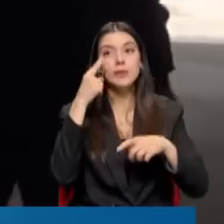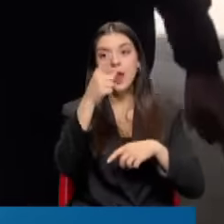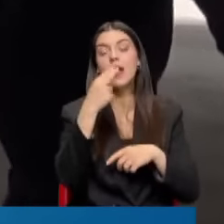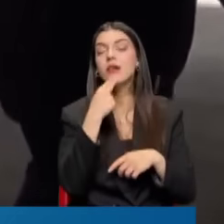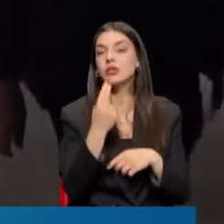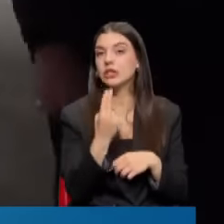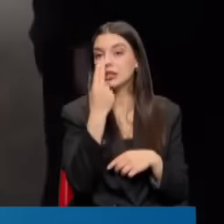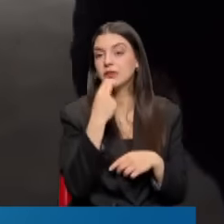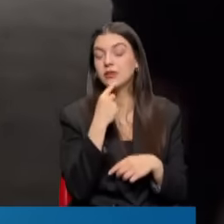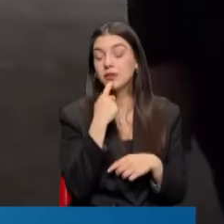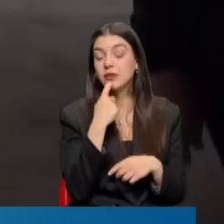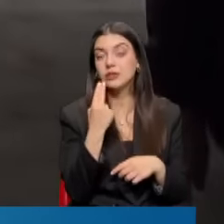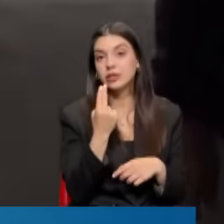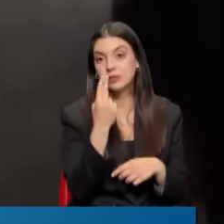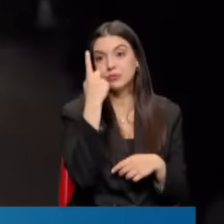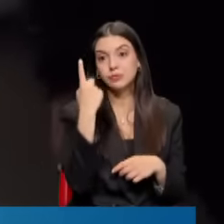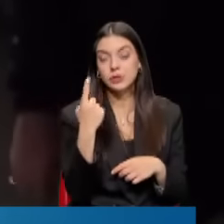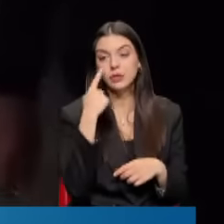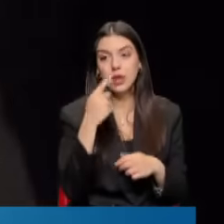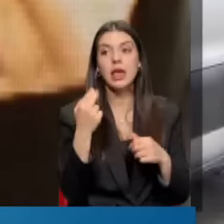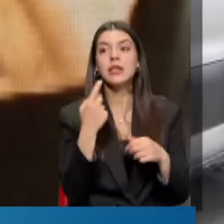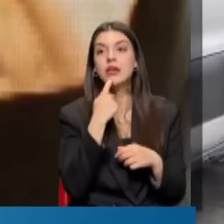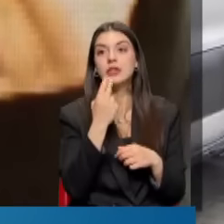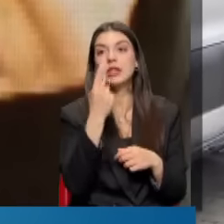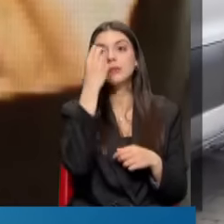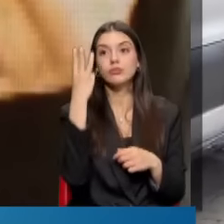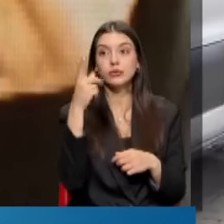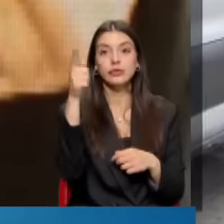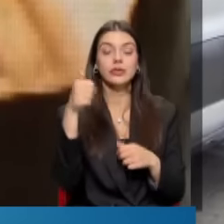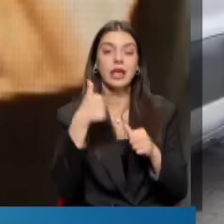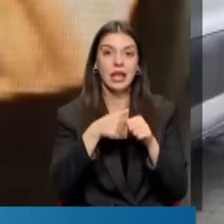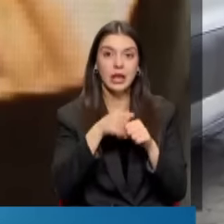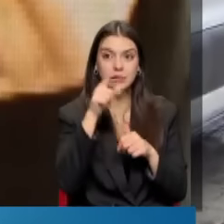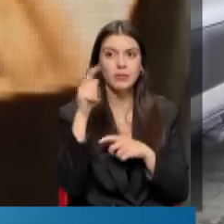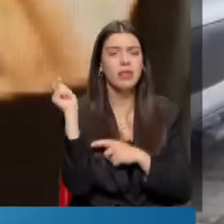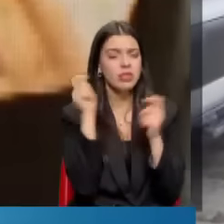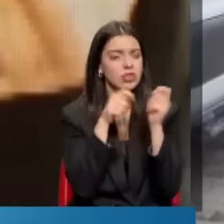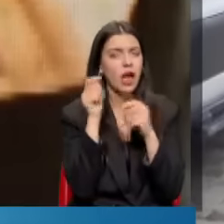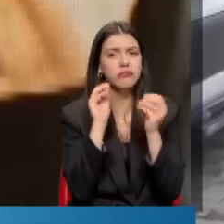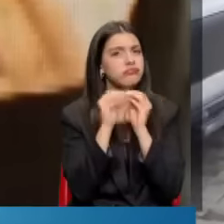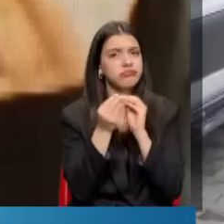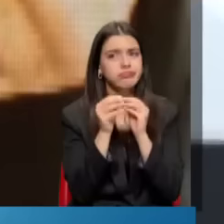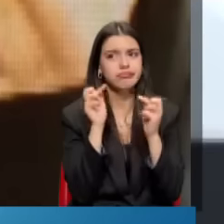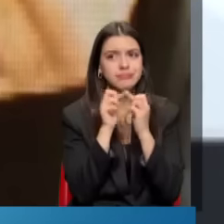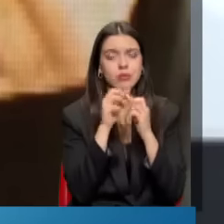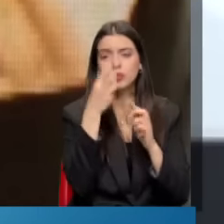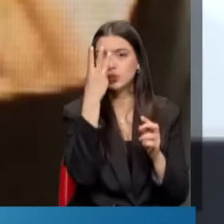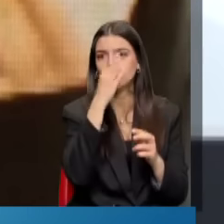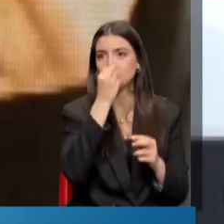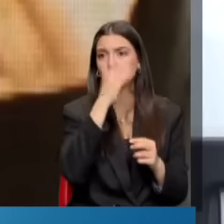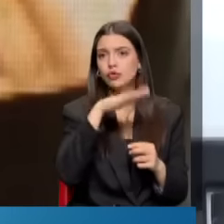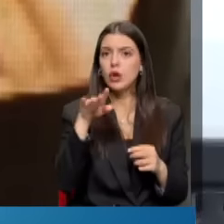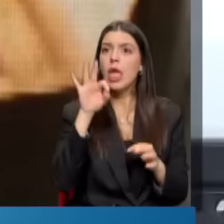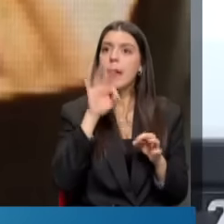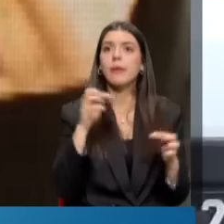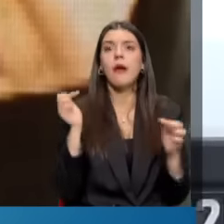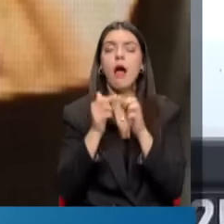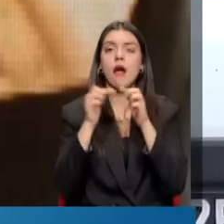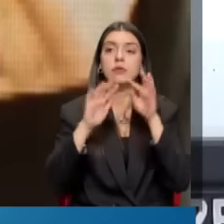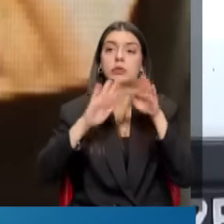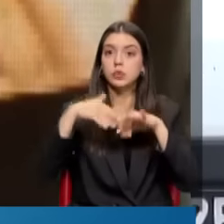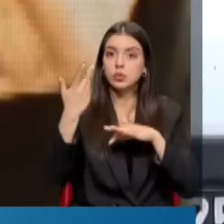yaşındaki Halil ciğerli 73 yaşındaki eşi Hangül ciğerli ile tartışmıştır üç çocuk sahibi çift şiddetli kavganın